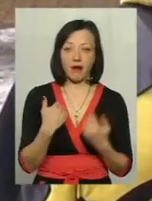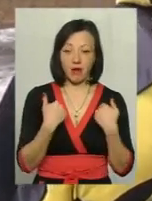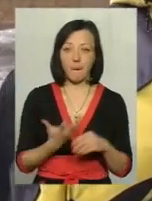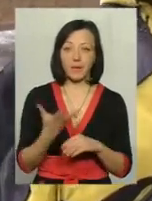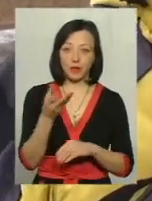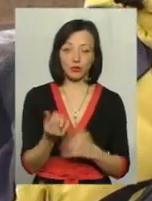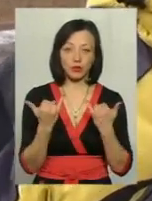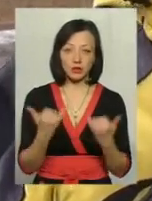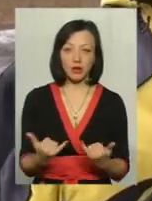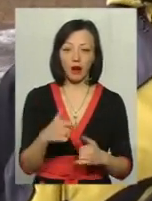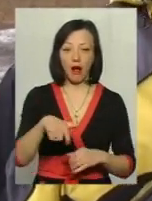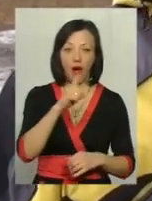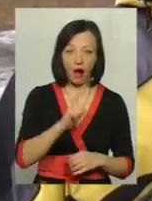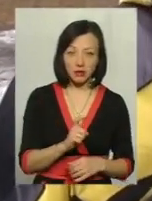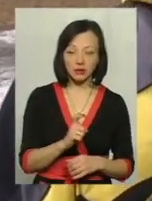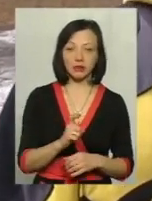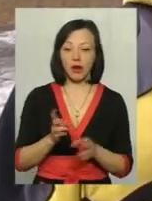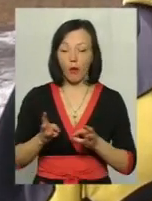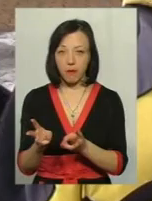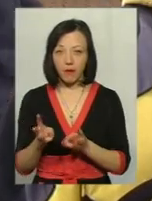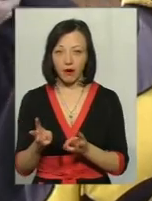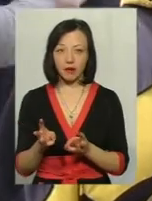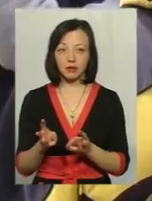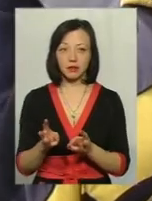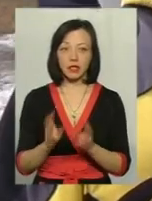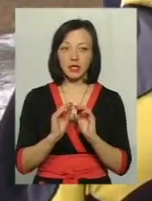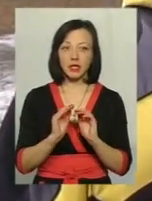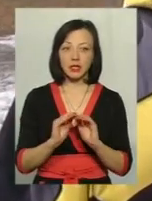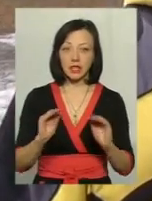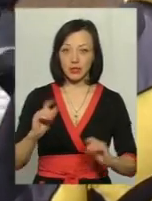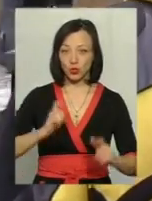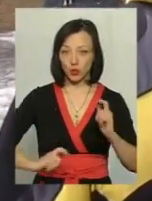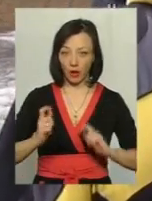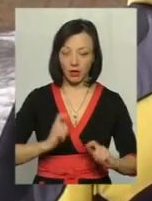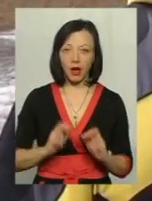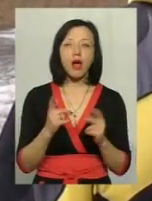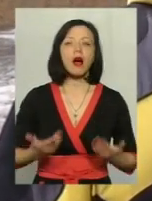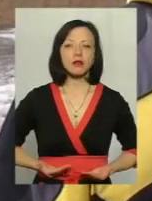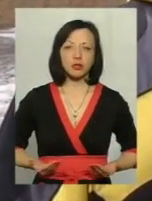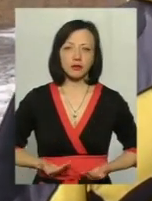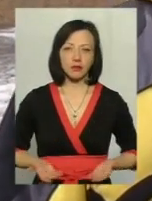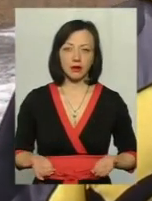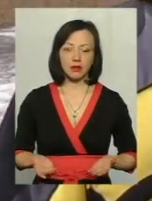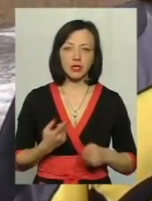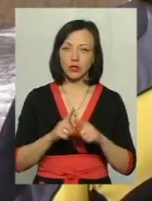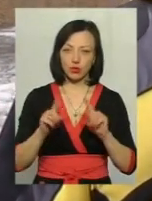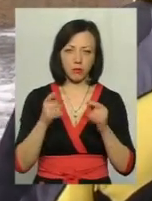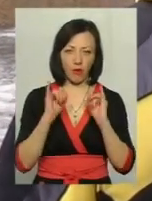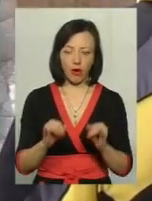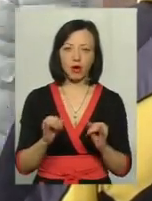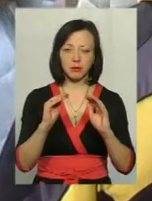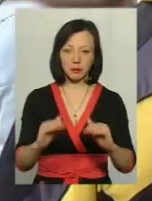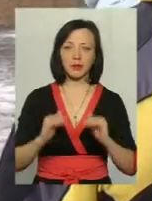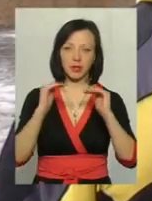плачу зараз за газ, за отоплення одна, у мене діти, студенти. А як виживати? Це дуже погано, що